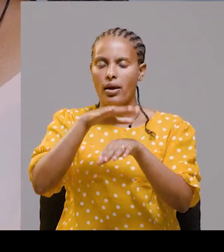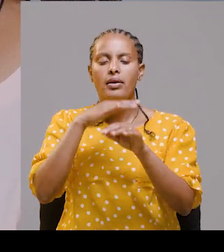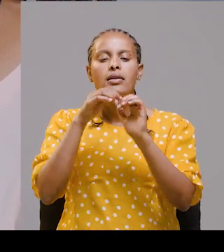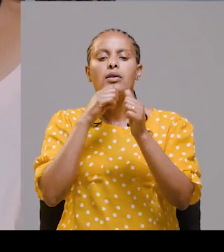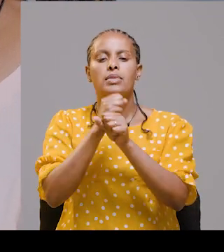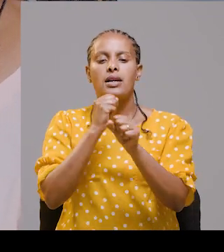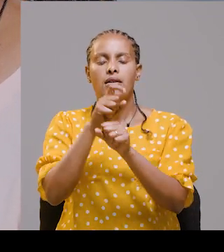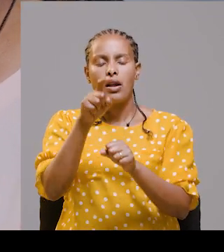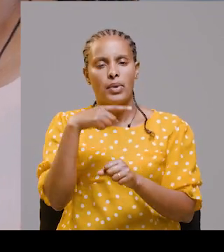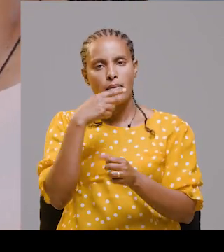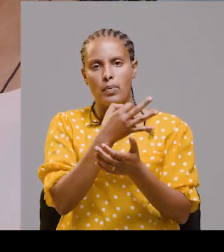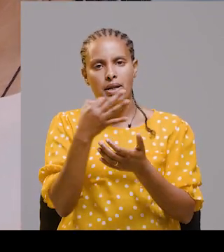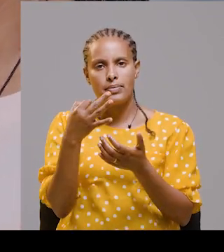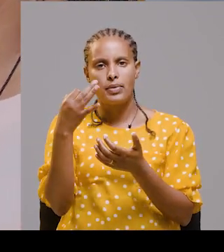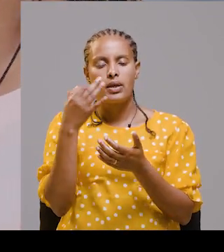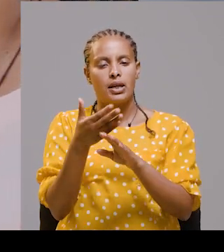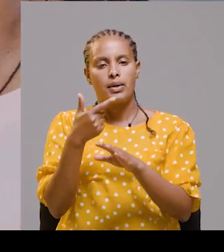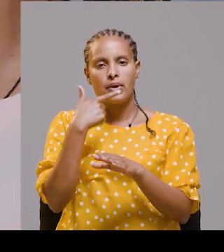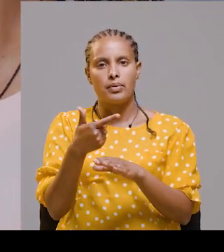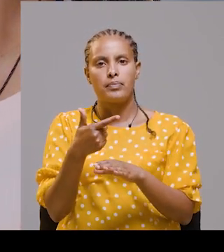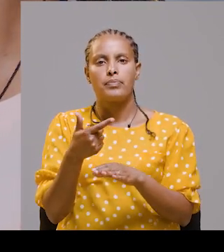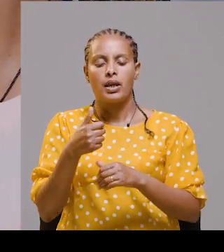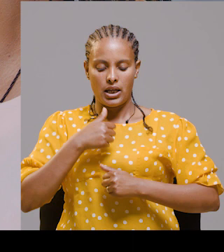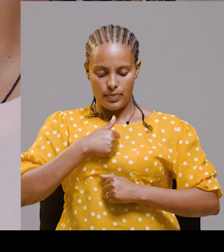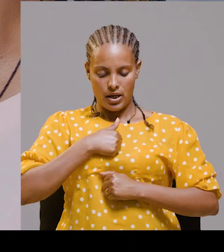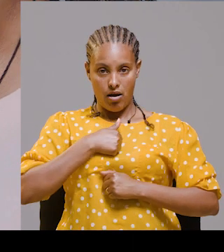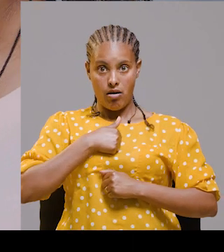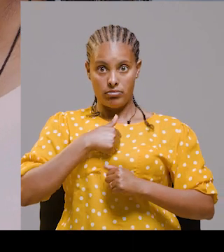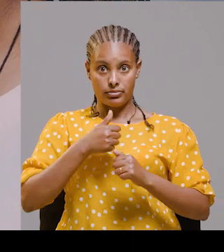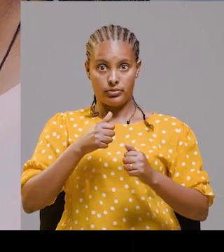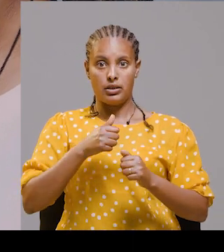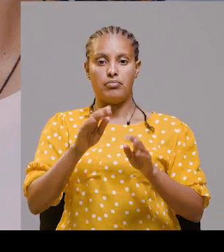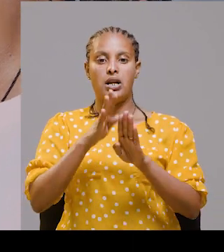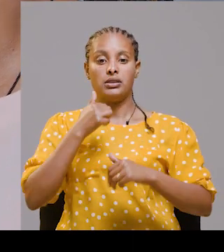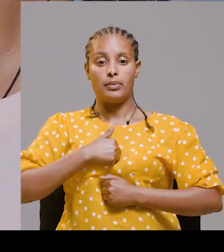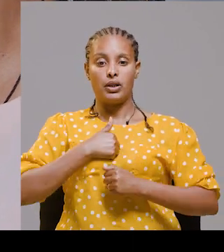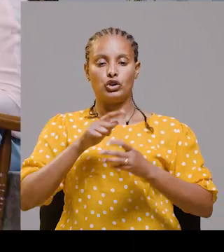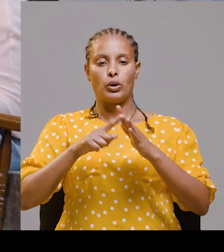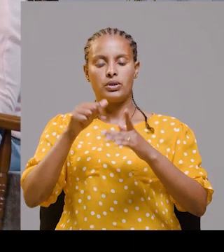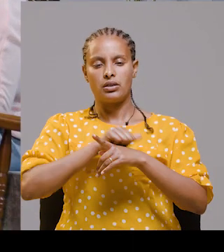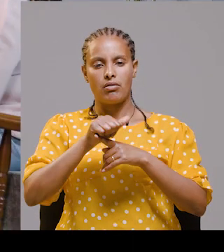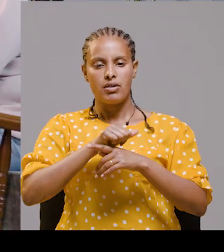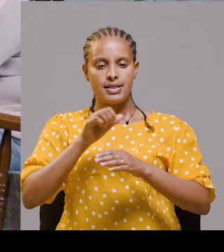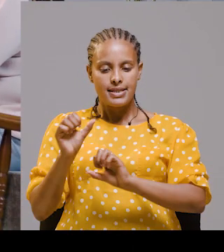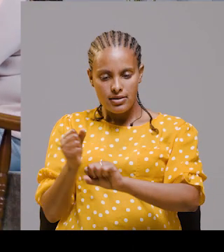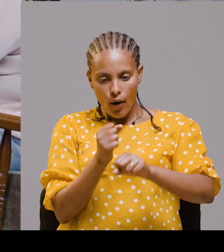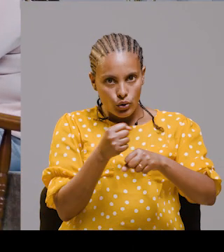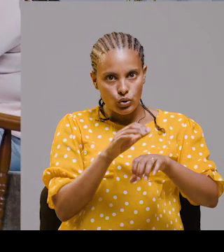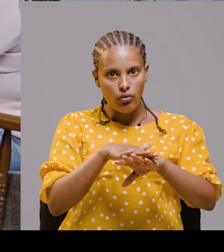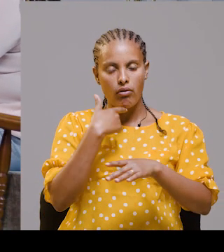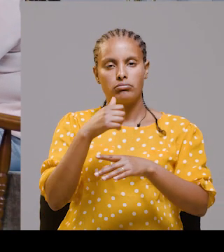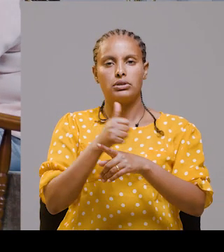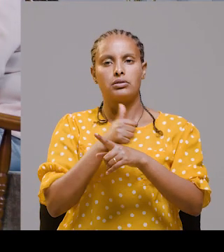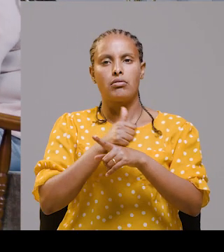መልኩ ነው መሰራት ያለባቸው ቀደም እንደተባለው ከዛ በእኛ ጀምረን ነበር ትሬኒንጉን ስንሰጣቸው የነበረው ጽዳቶች ላይ እዚህ ጋር